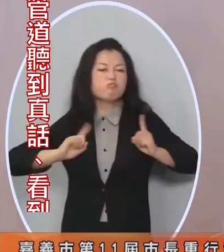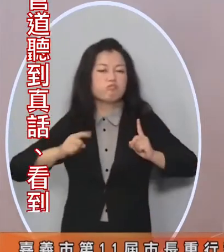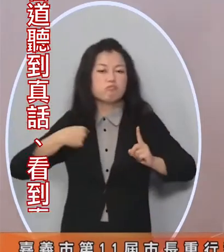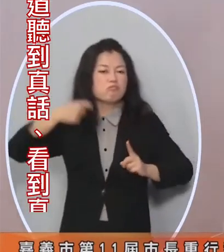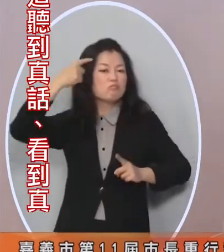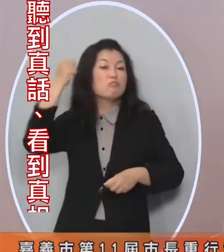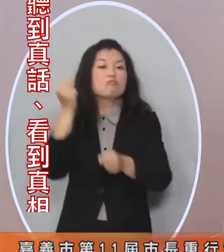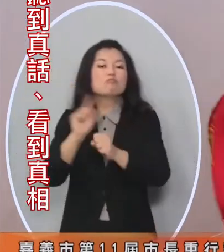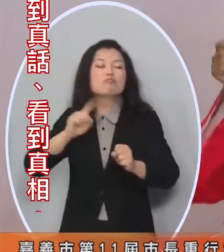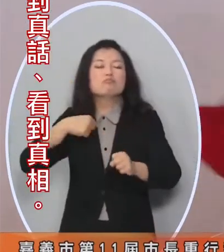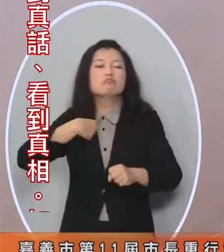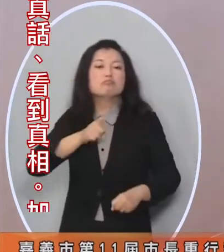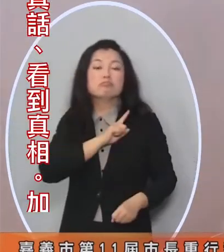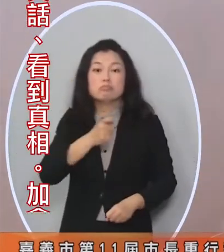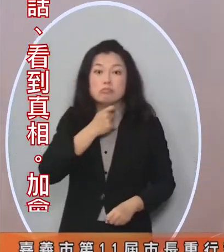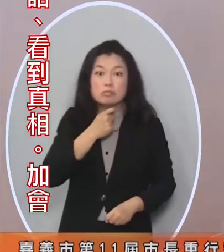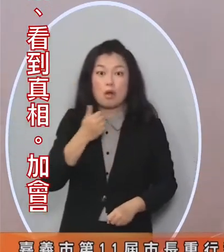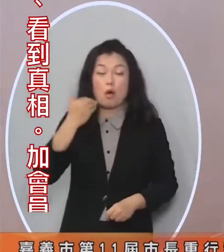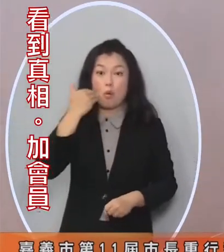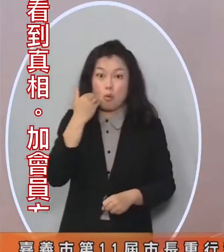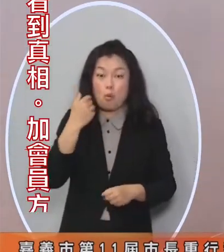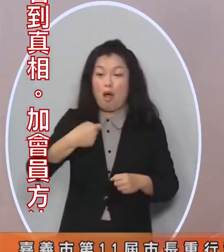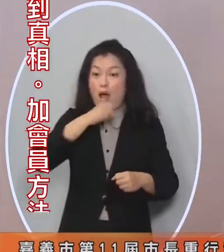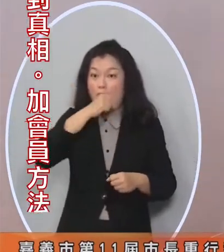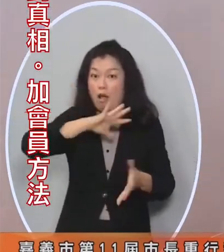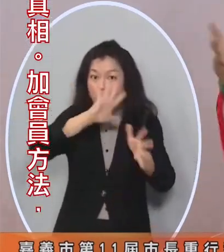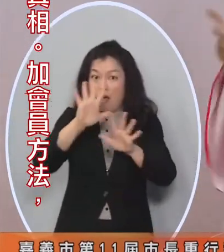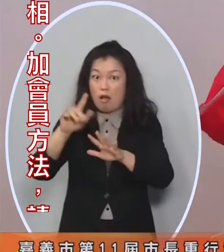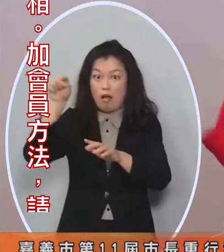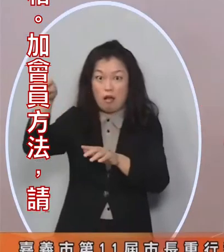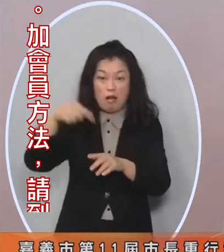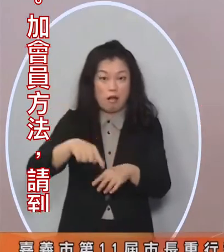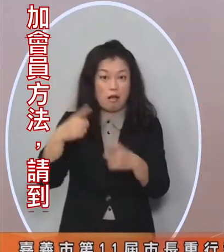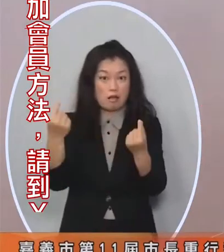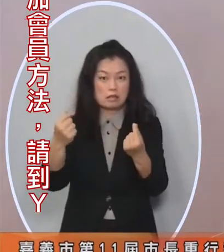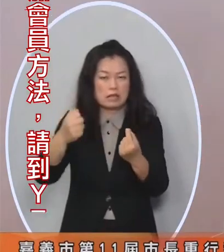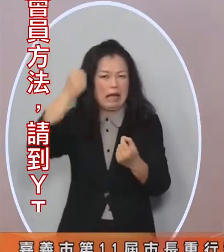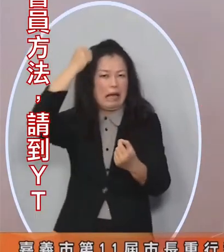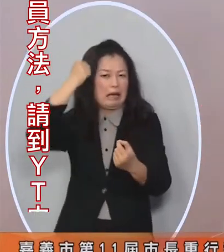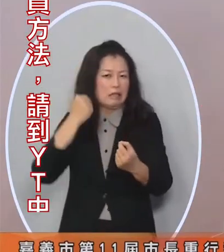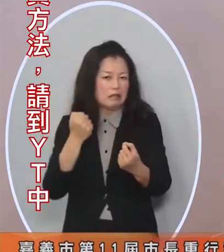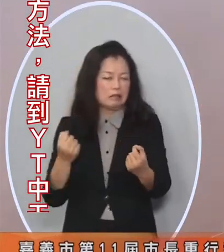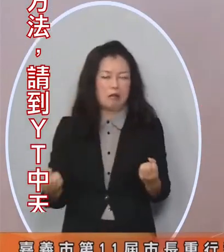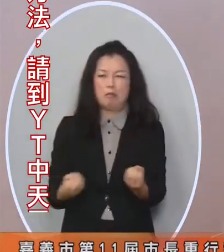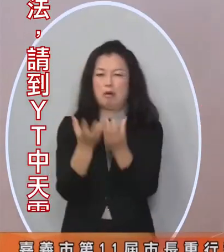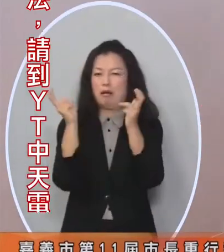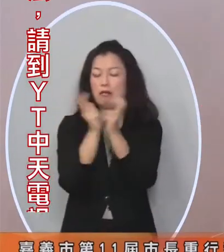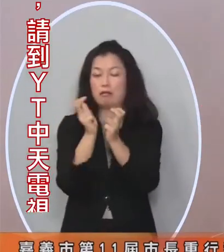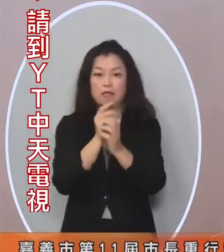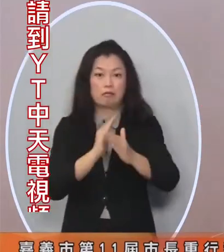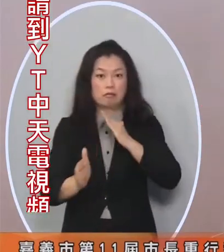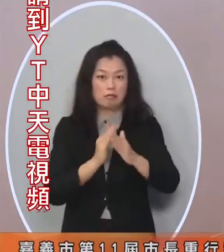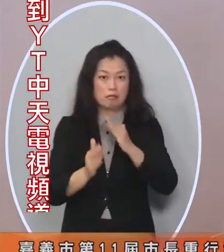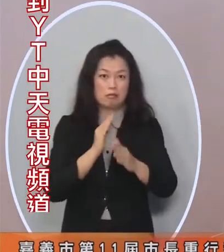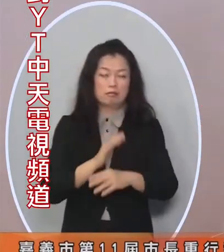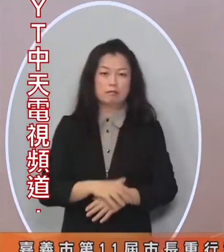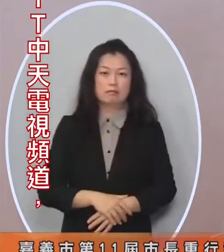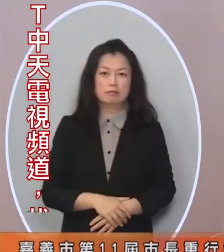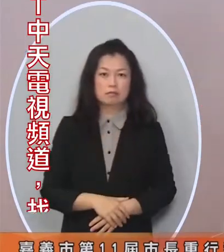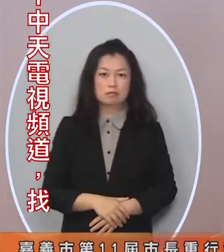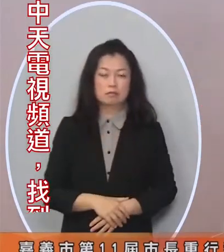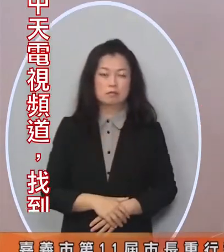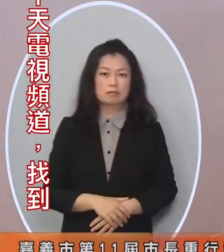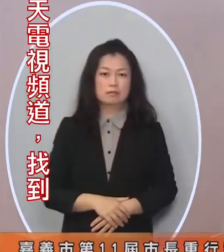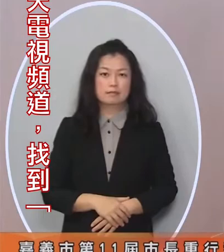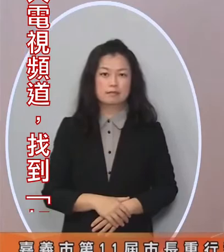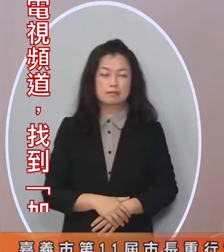湾像胡锦涛这种状况啊，早就打成一片了。可能是那个抓猪大肠很厉害的那个阿慧哈，第一个冲到上去，或者我财